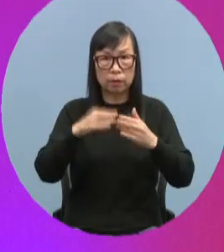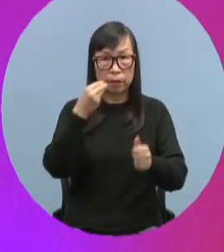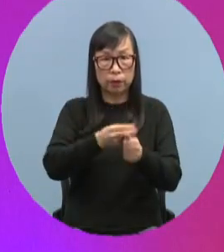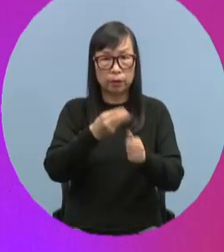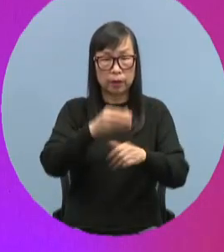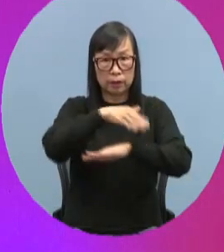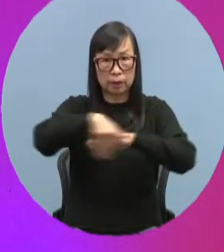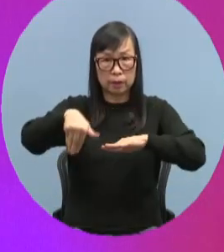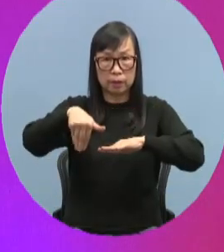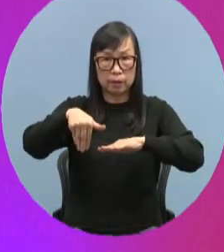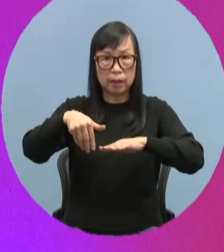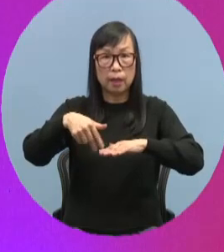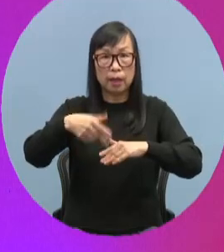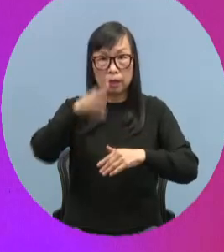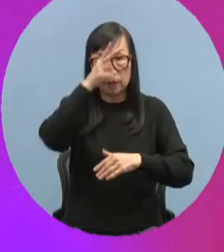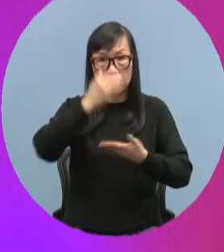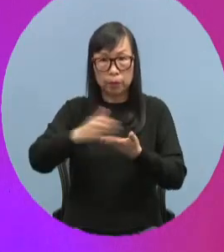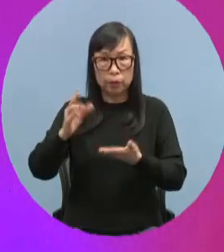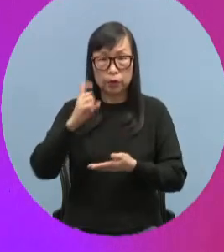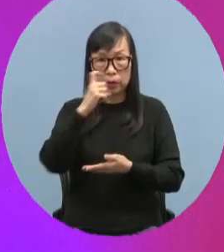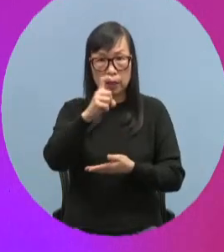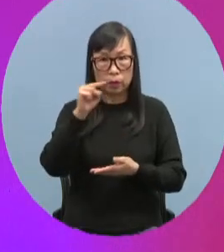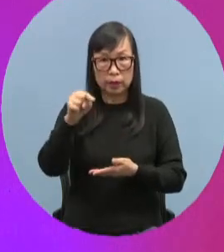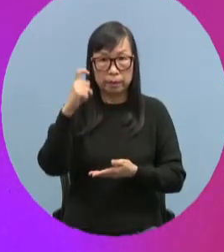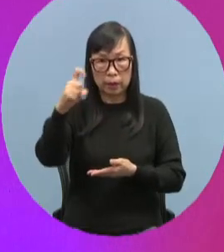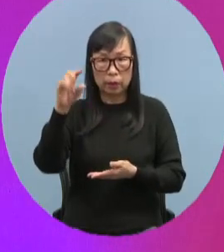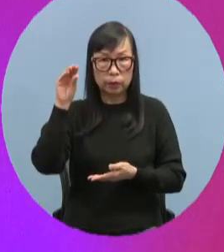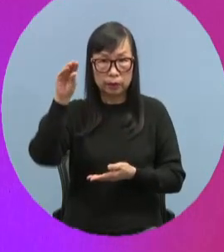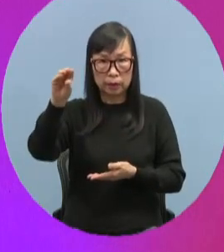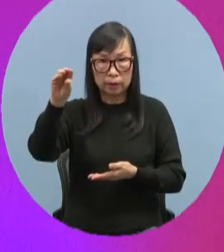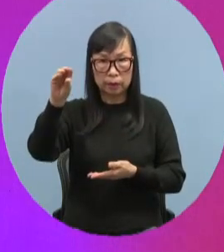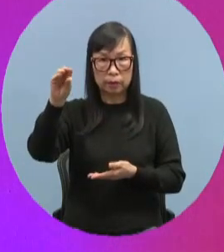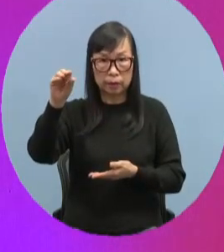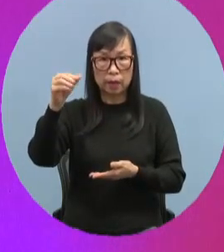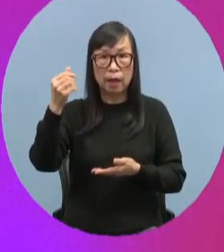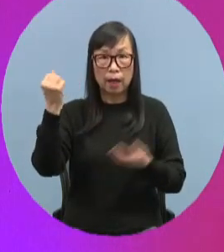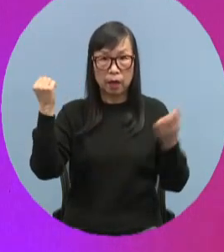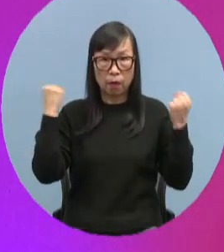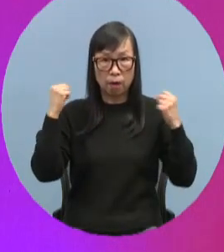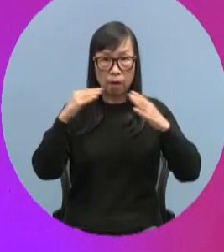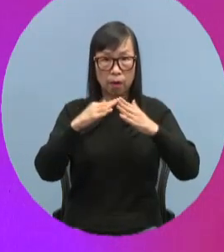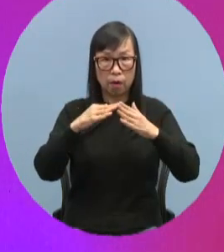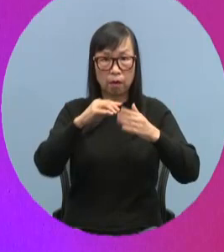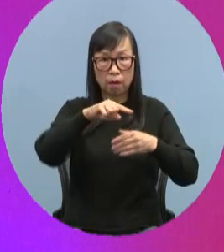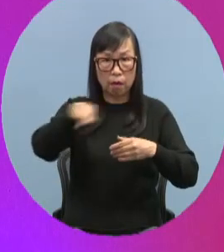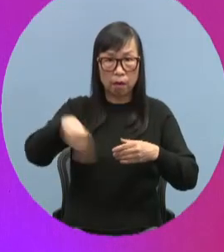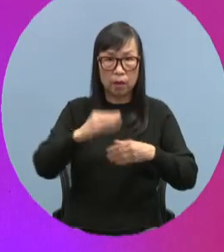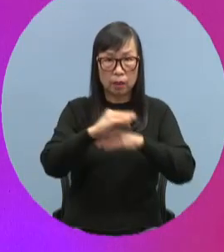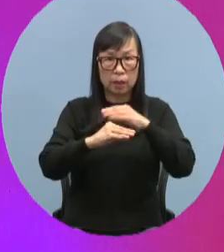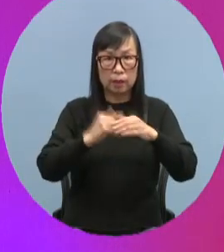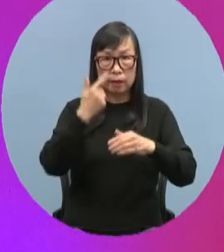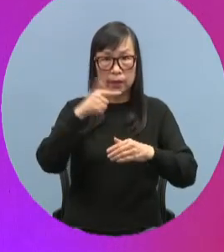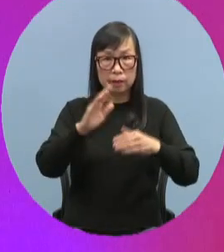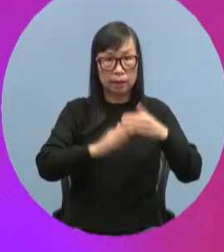施，政府是撥出9.9亿元咧，在體院範圍之內興建一座新的大